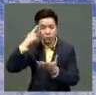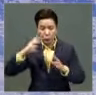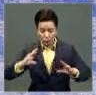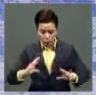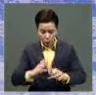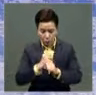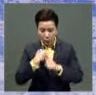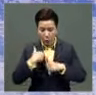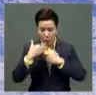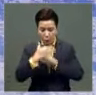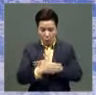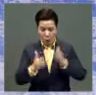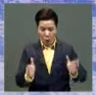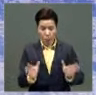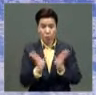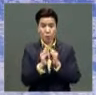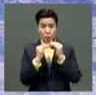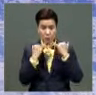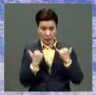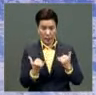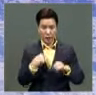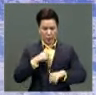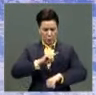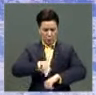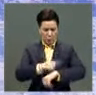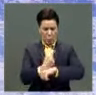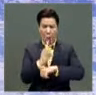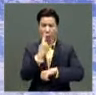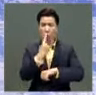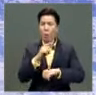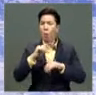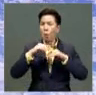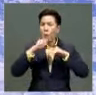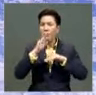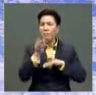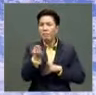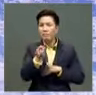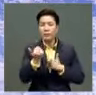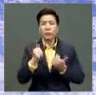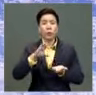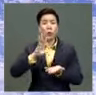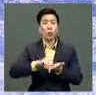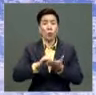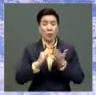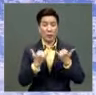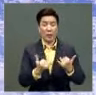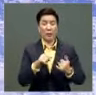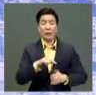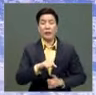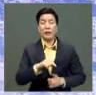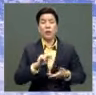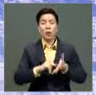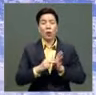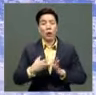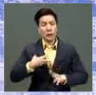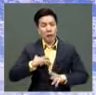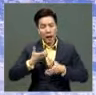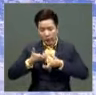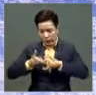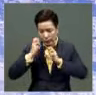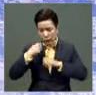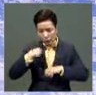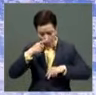ที่ห้องประชุมนี้เพียงแค่ชั่วโมงเศษๆนะครับในชุดข้อมูลต่างๆยังต้องการการทวนสอบ